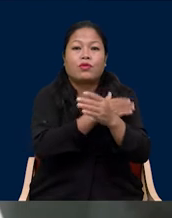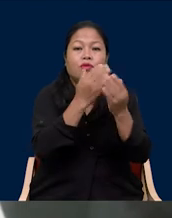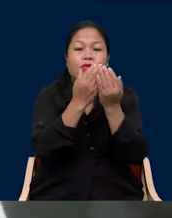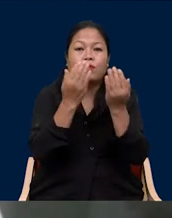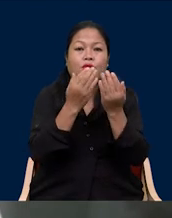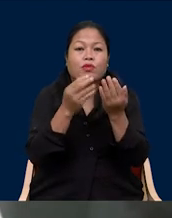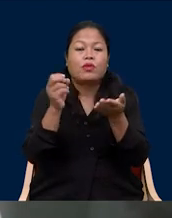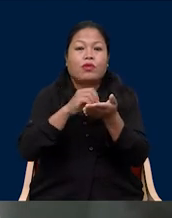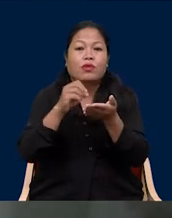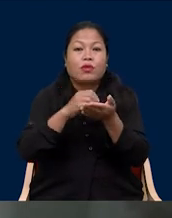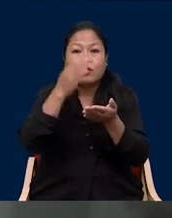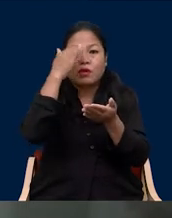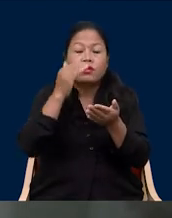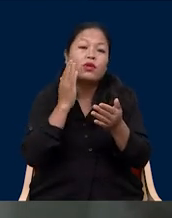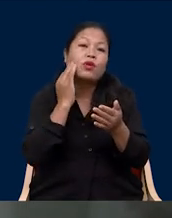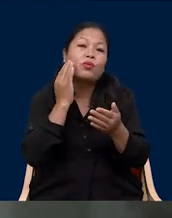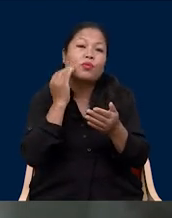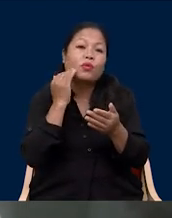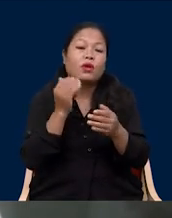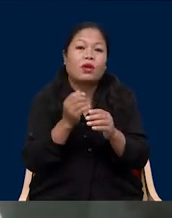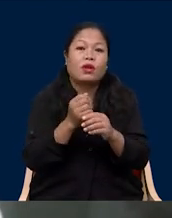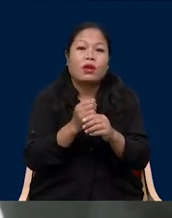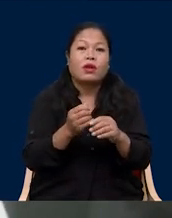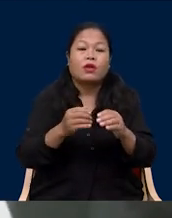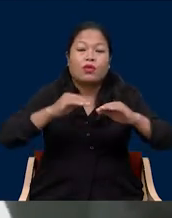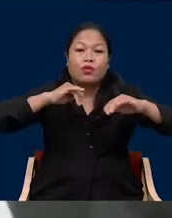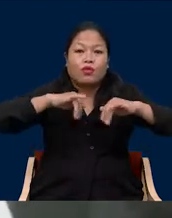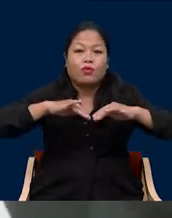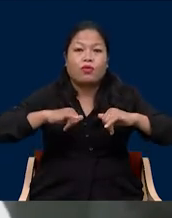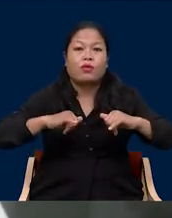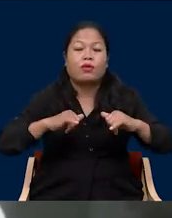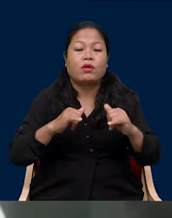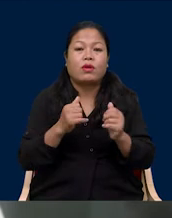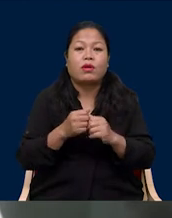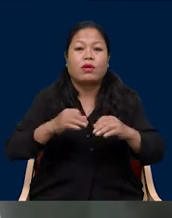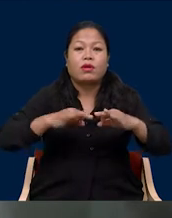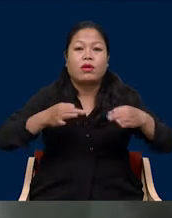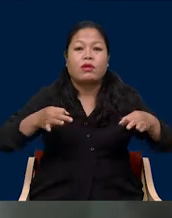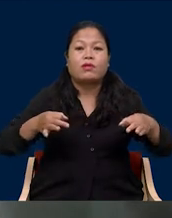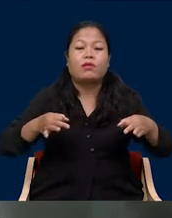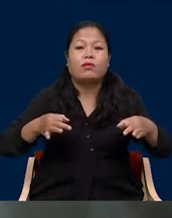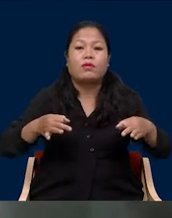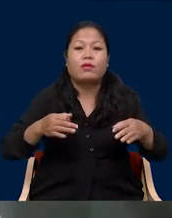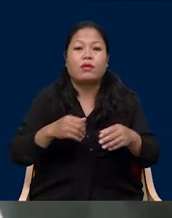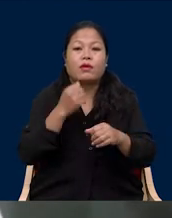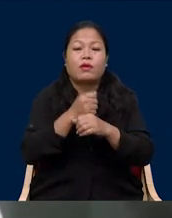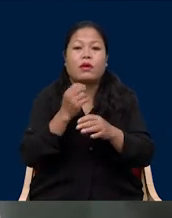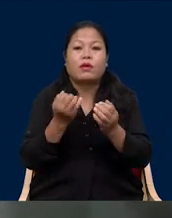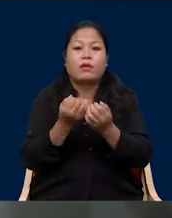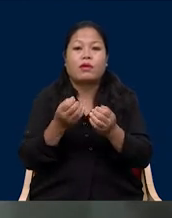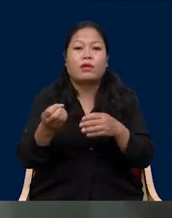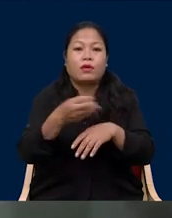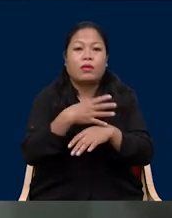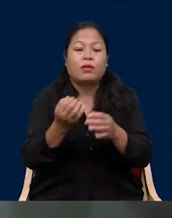मैले एउटा जर्नलिजम एउटा राइटिङ रिटन वेमा पनि कसरी मैले अब डिफ्रेन्ट फेसेट्स डिफ्रेन्ट एउटा विभिन्न